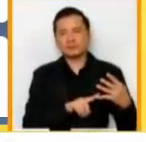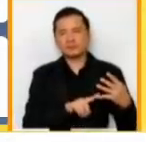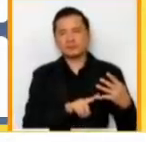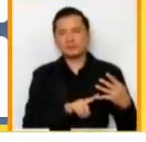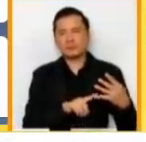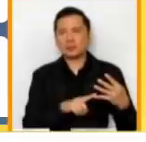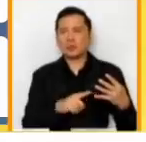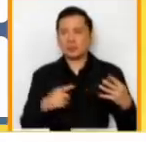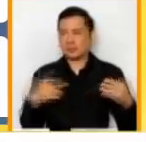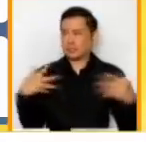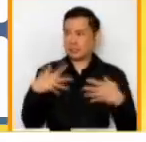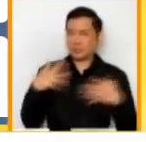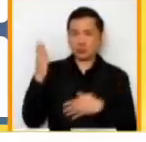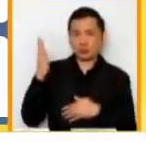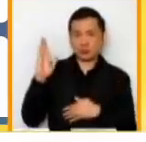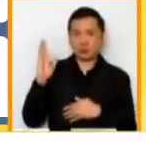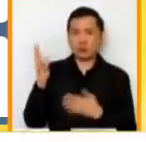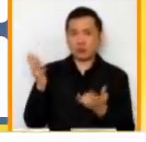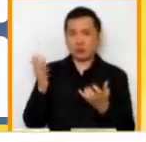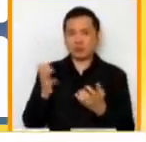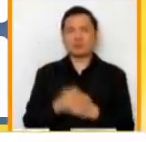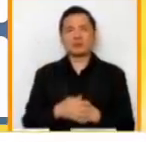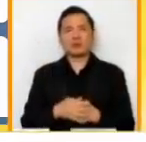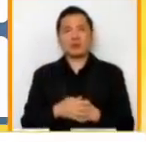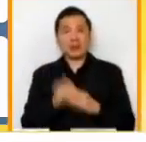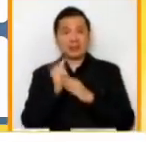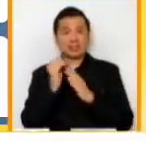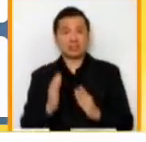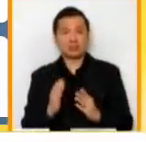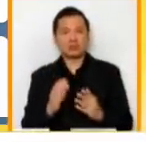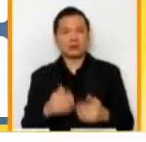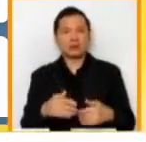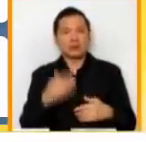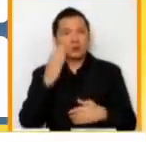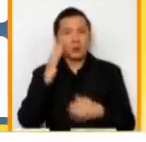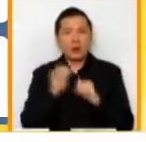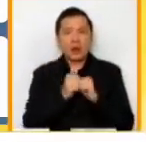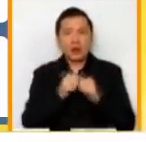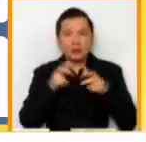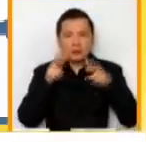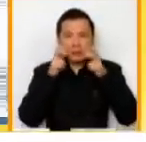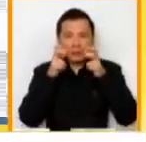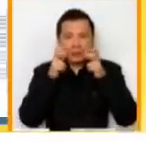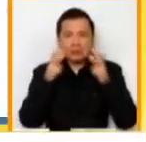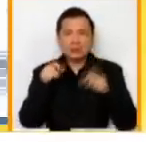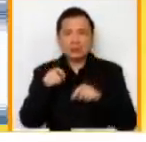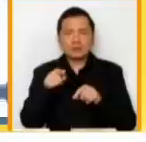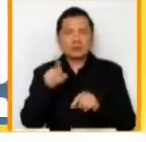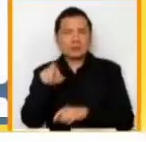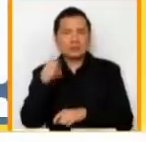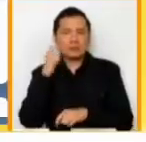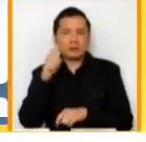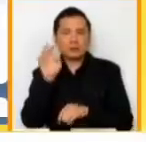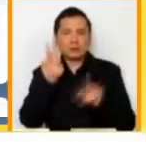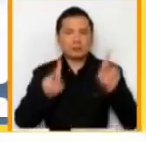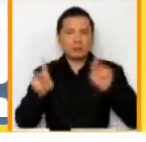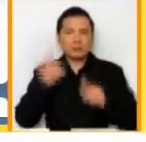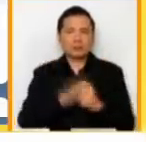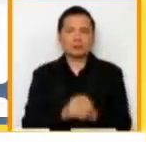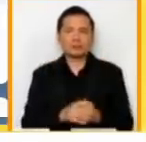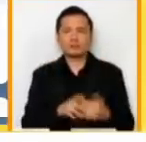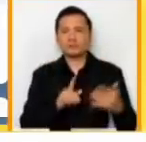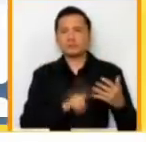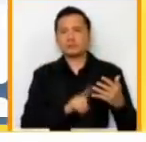ang susunod daw sanang mamumuno ay marunong makinig sa hinagpis ng mamamayan. Bagay na sinang-ayuna naman ni Julie